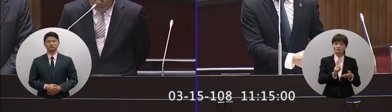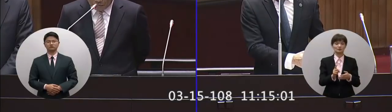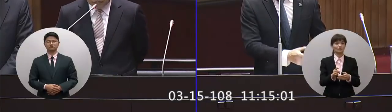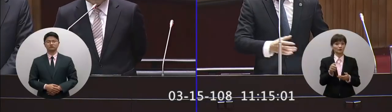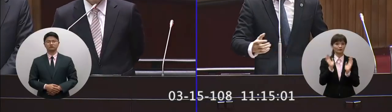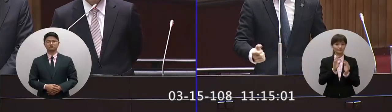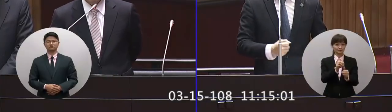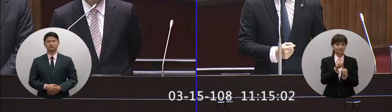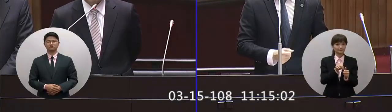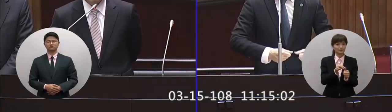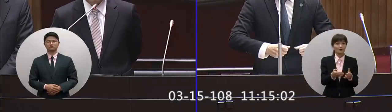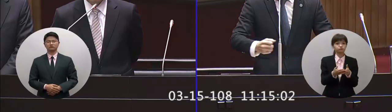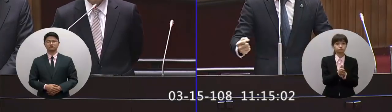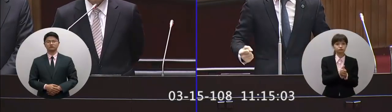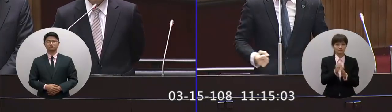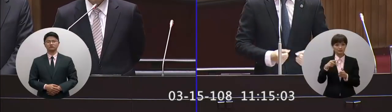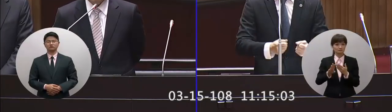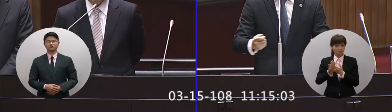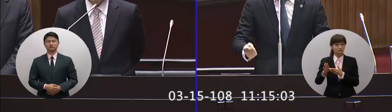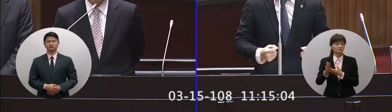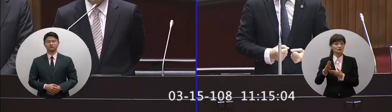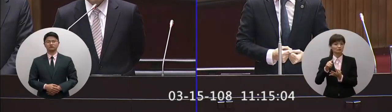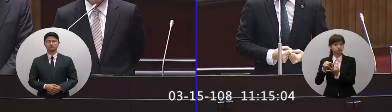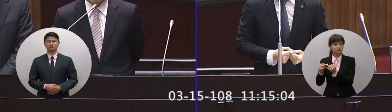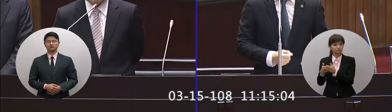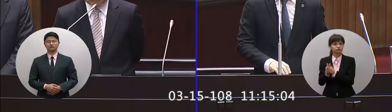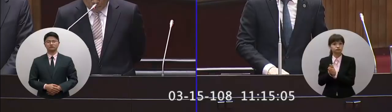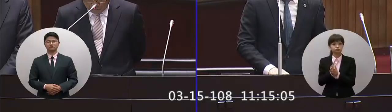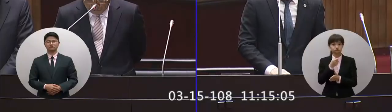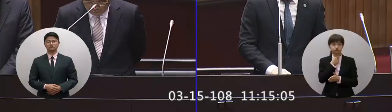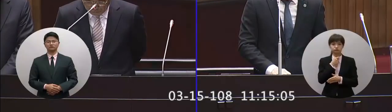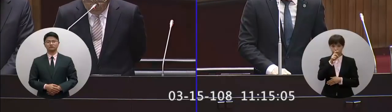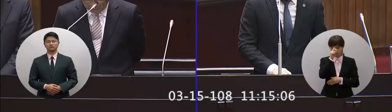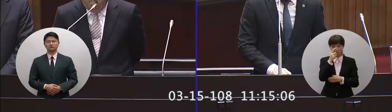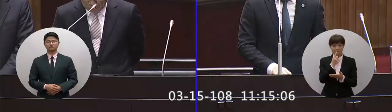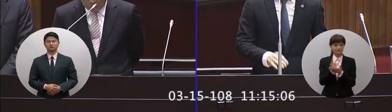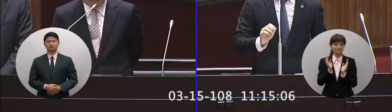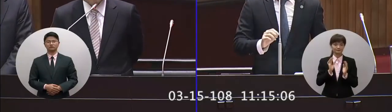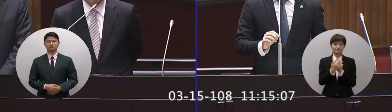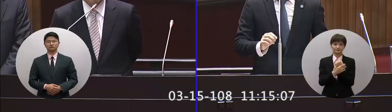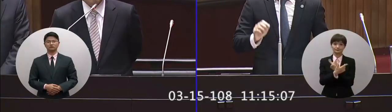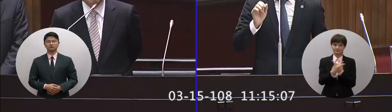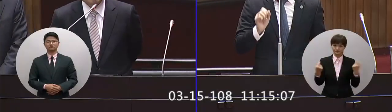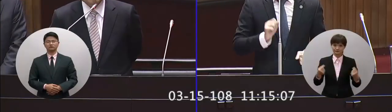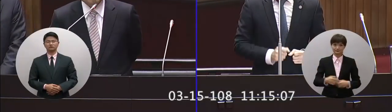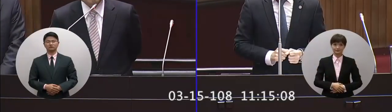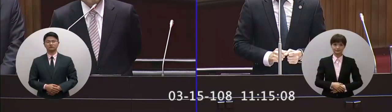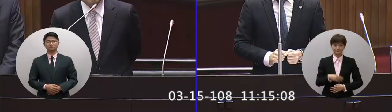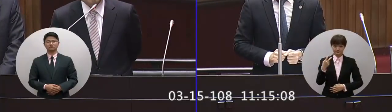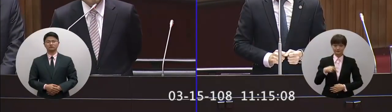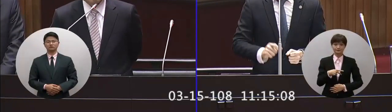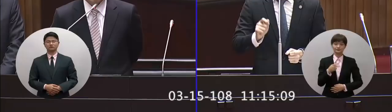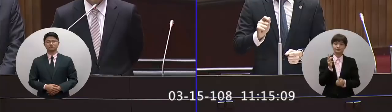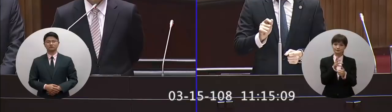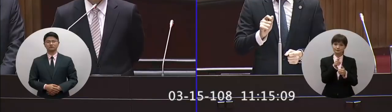需求嘛吼，嘛还佫有其他的，啊，唔盲讲大家每一个囡仔拢莫闹交去啦。啊，另外就是吼。共同收